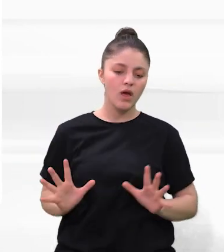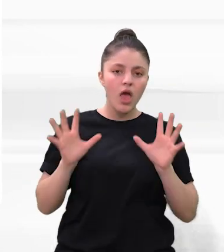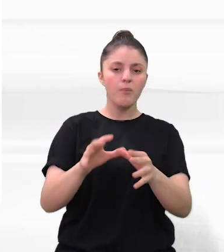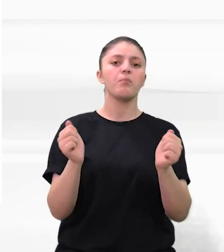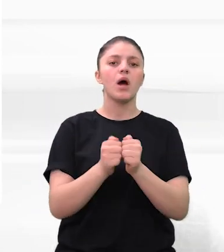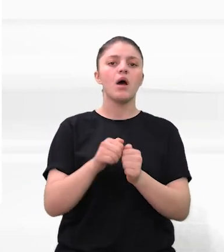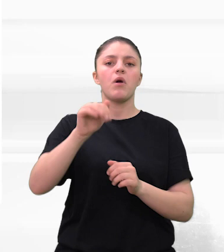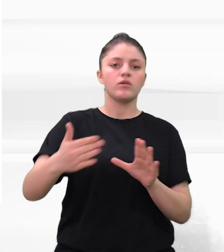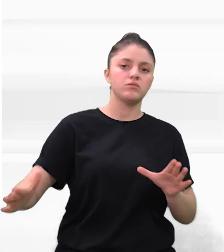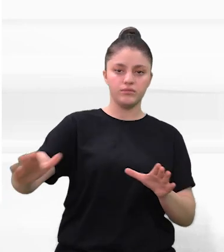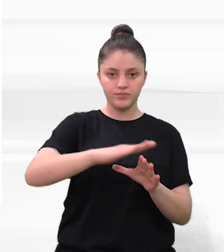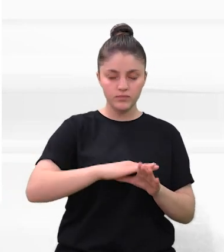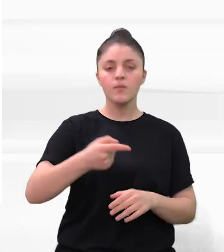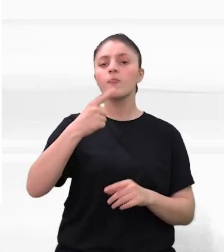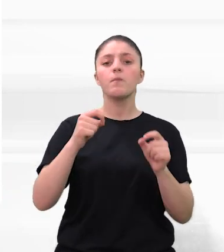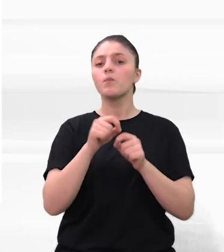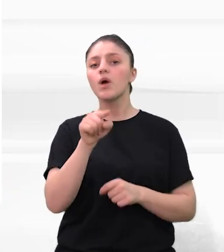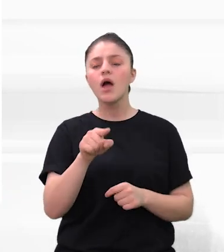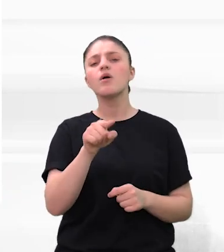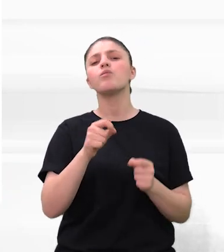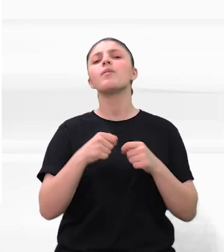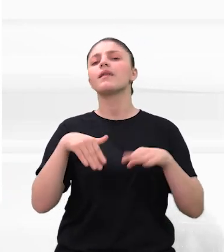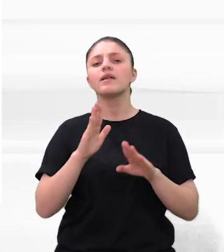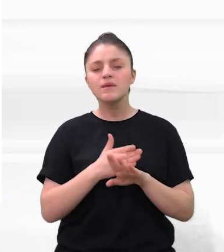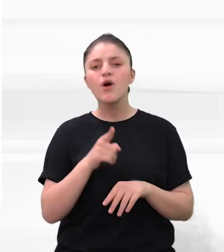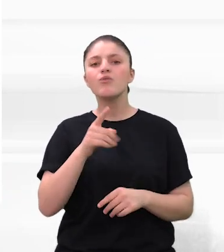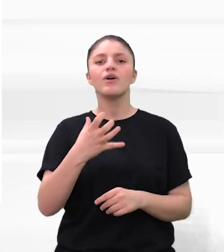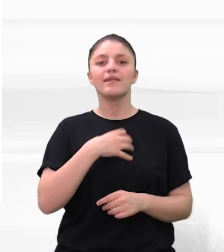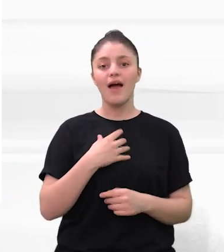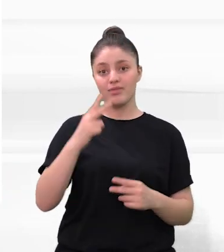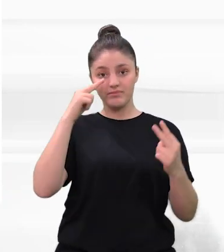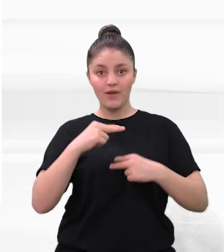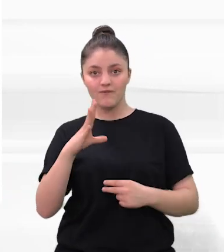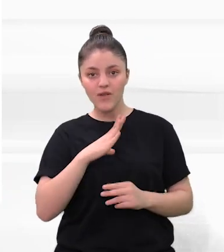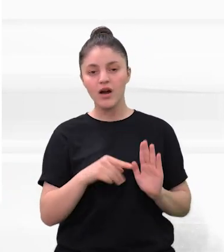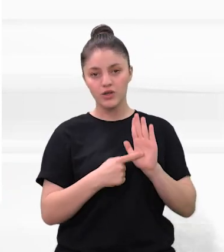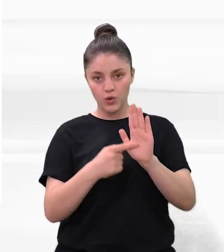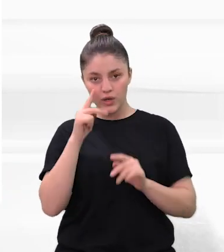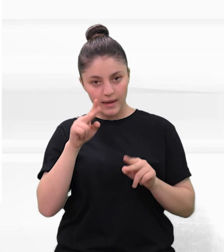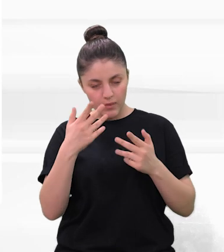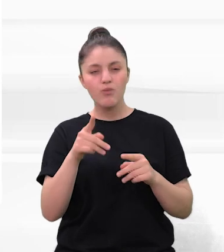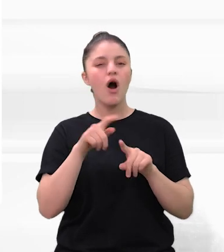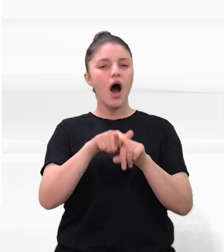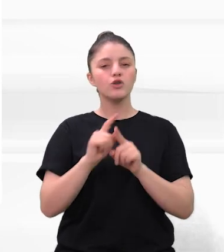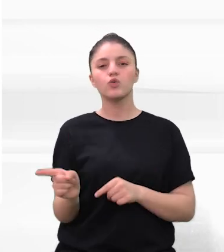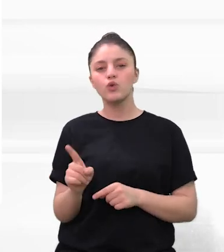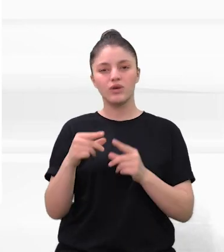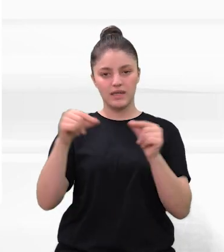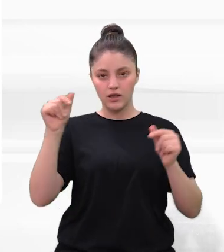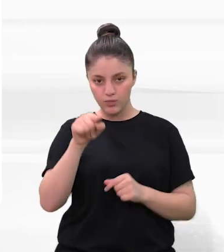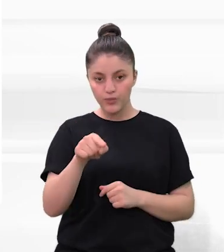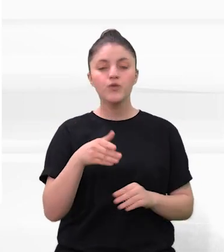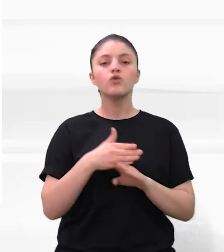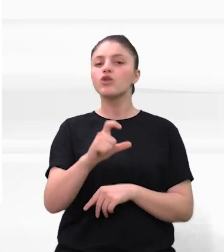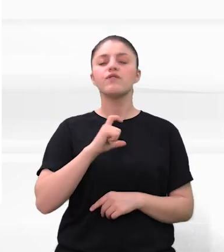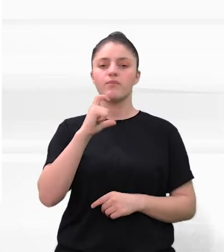beraberinde görmüşlerdir too değildir tuğla biliyorsunuz Hakimiyet sembolü nedir genelde atkolik kumdan yapılıyor Ota